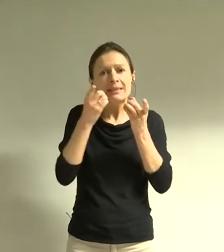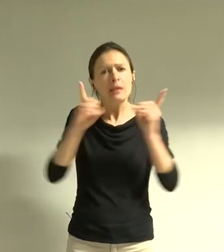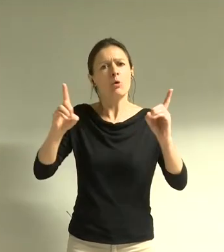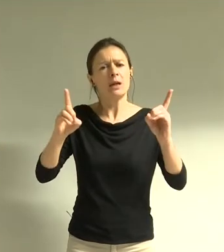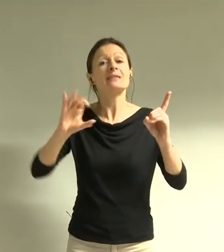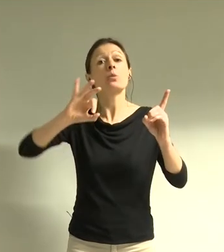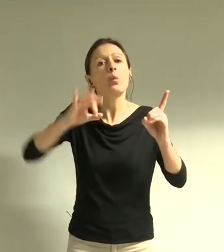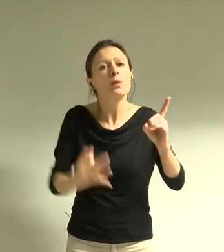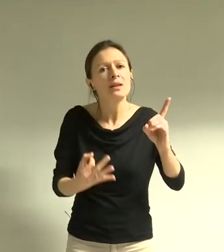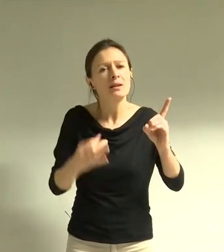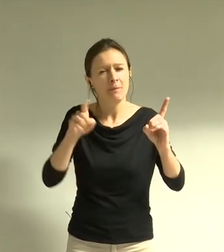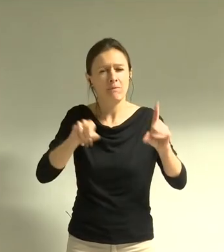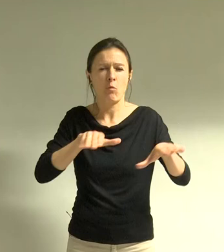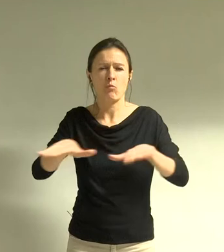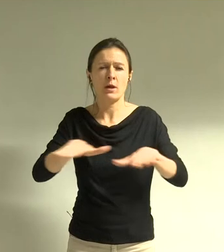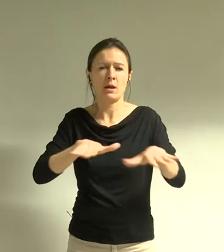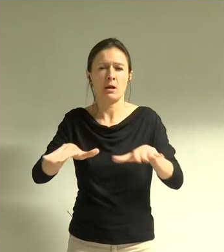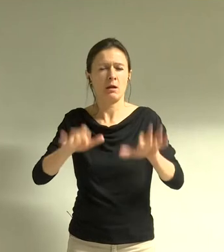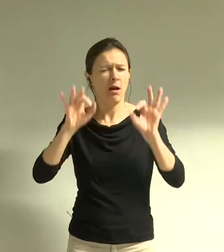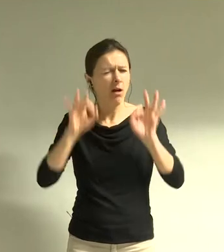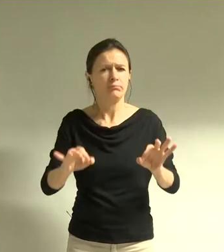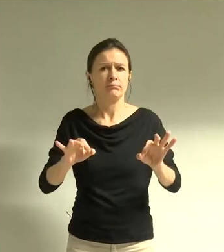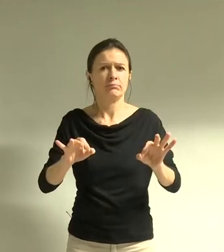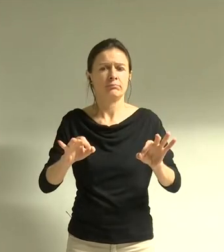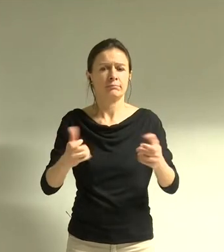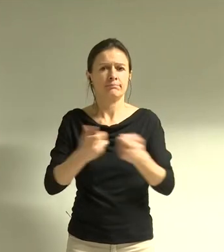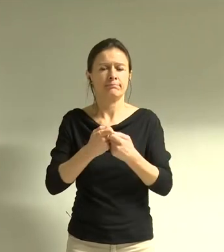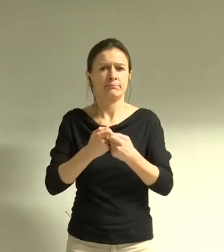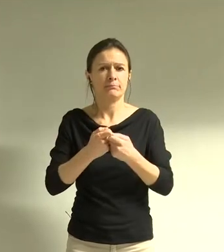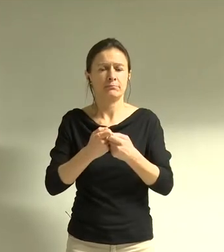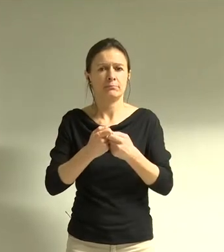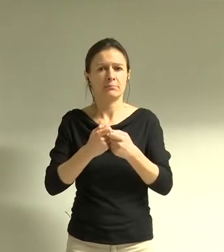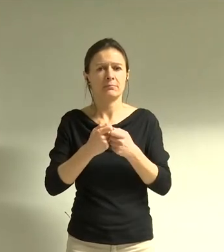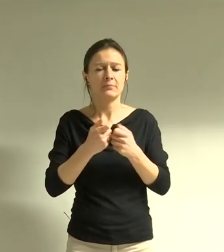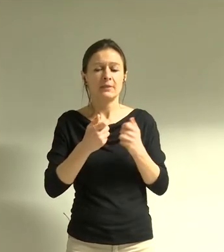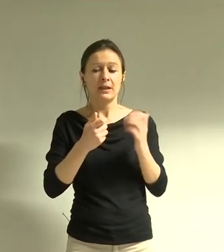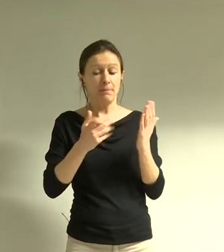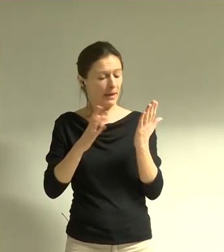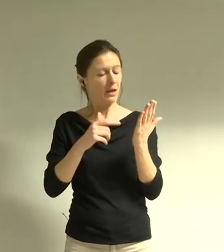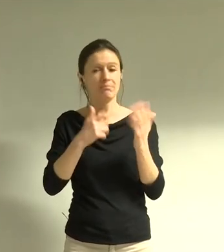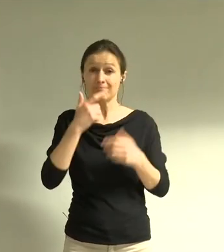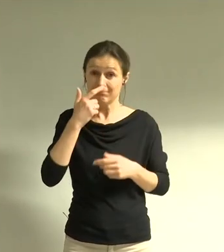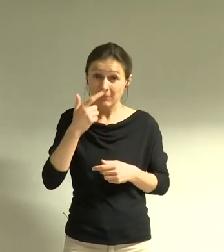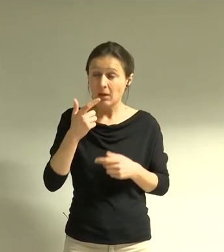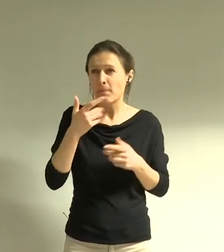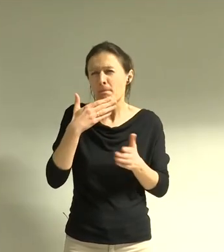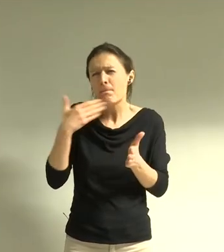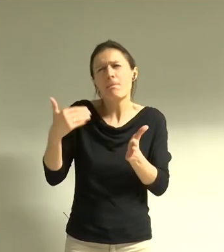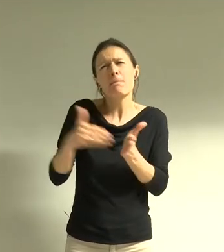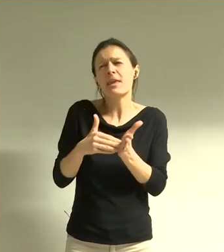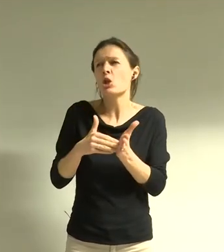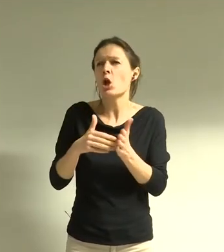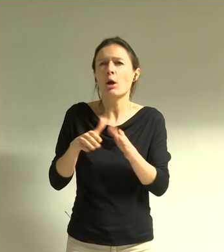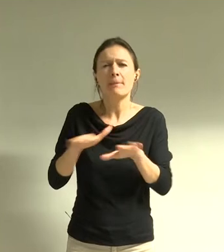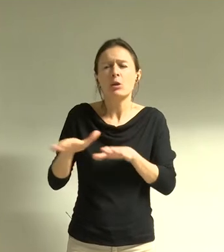mais nous sommes convaincus qu'il est inutile de mettre en place le meilleur dispositif possible si